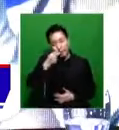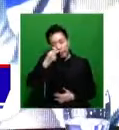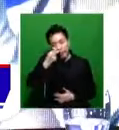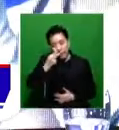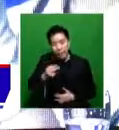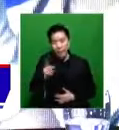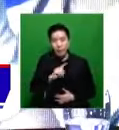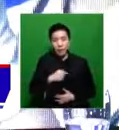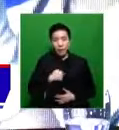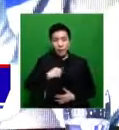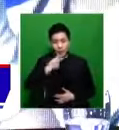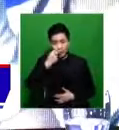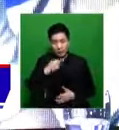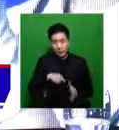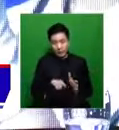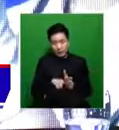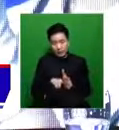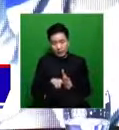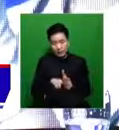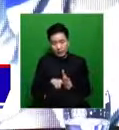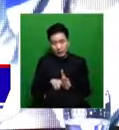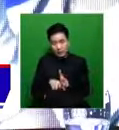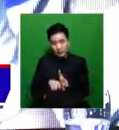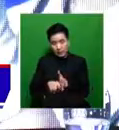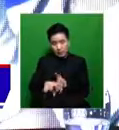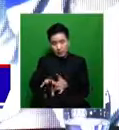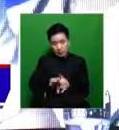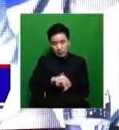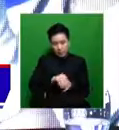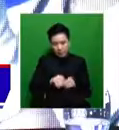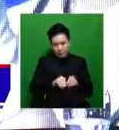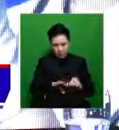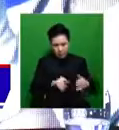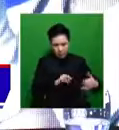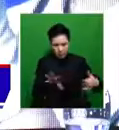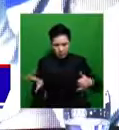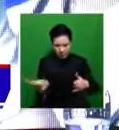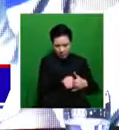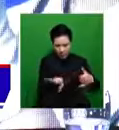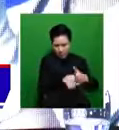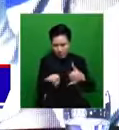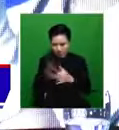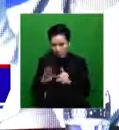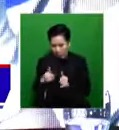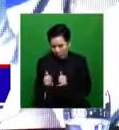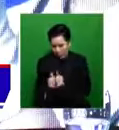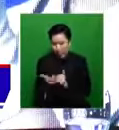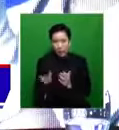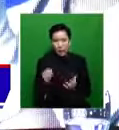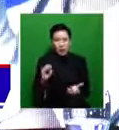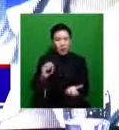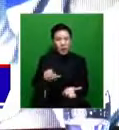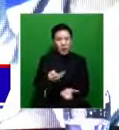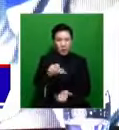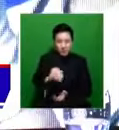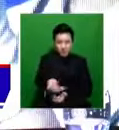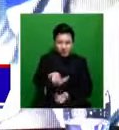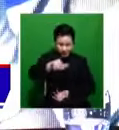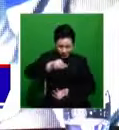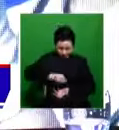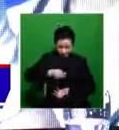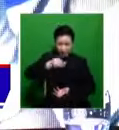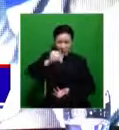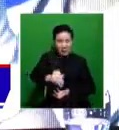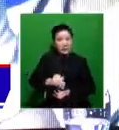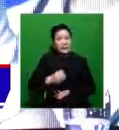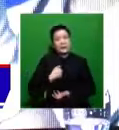การติดเชื้อนี่เริ่มมีจำนวนมากขึ้นสำหรับหมู่คนที่ใกล้ชิดกันช้อนกลางเราก็ไม่แนะนำแล้วเรา